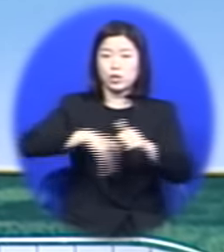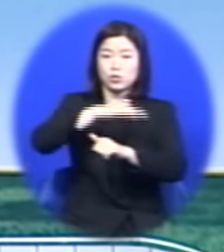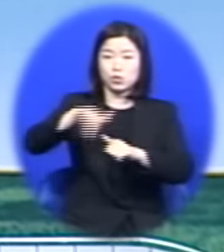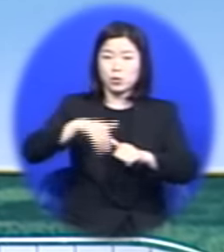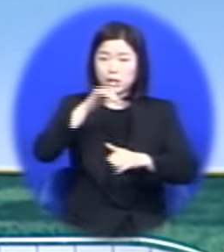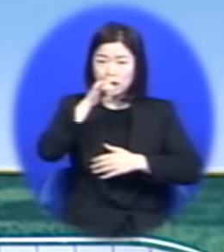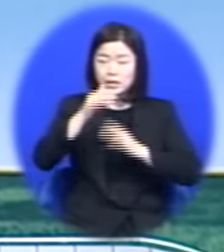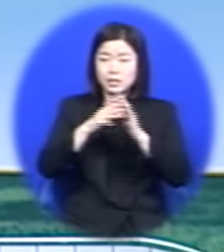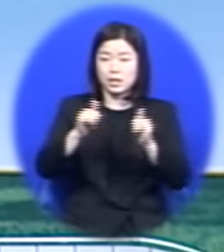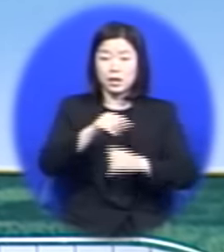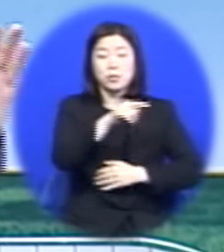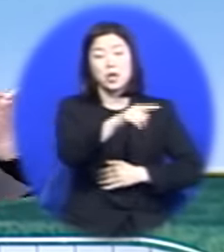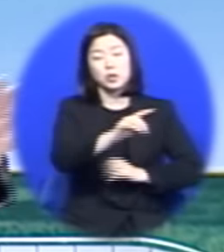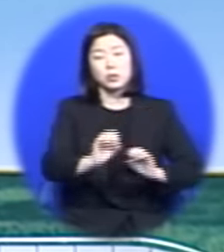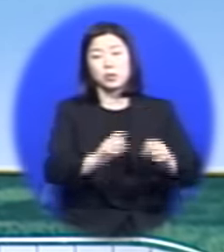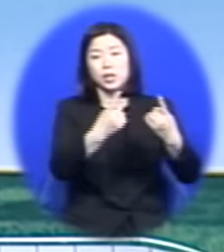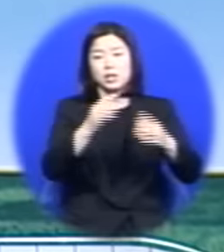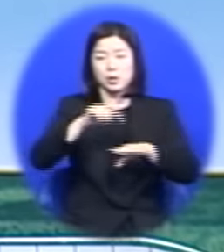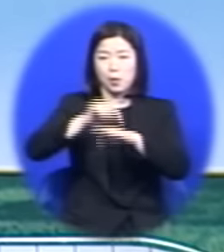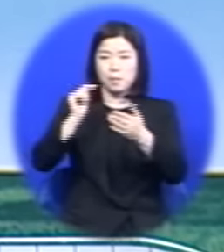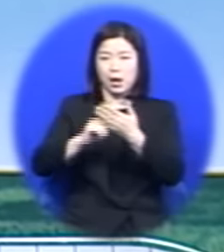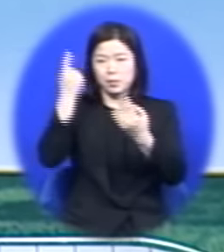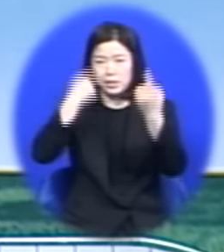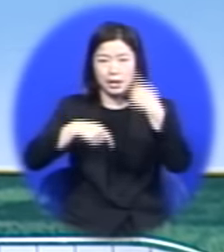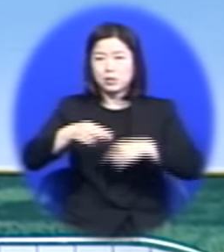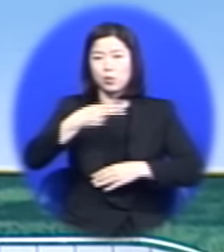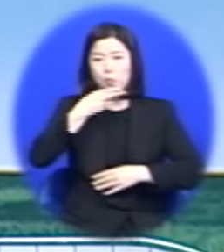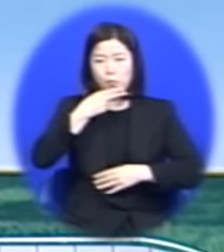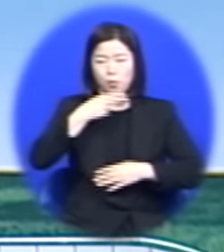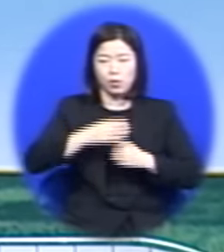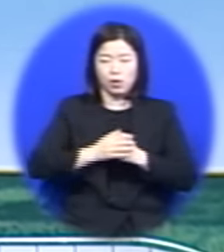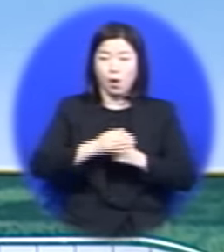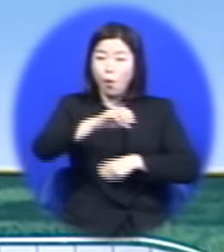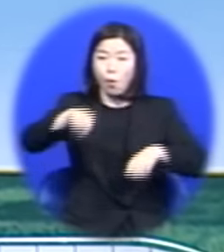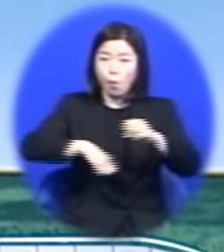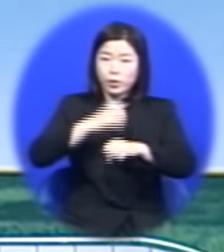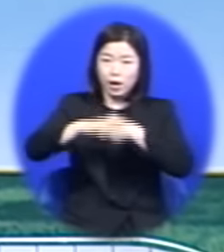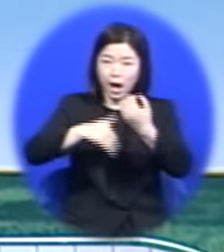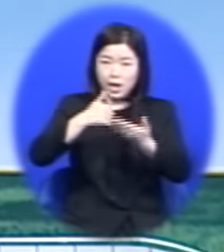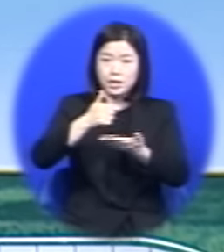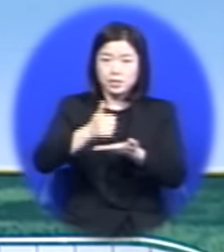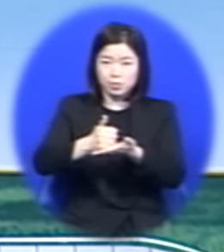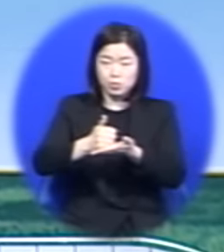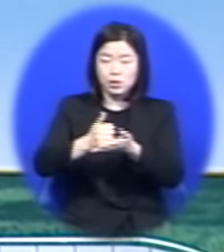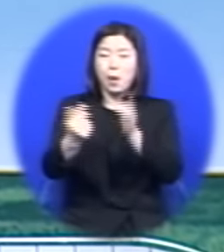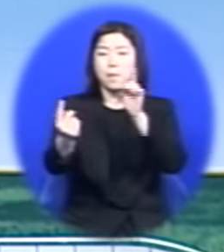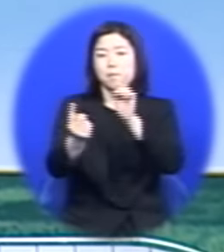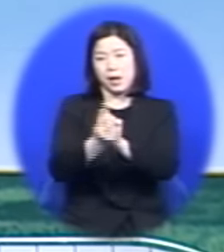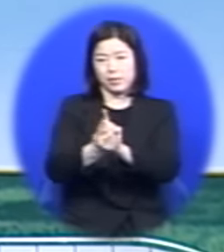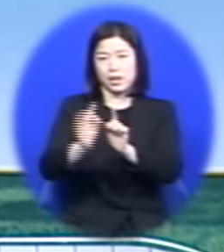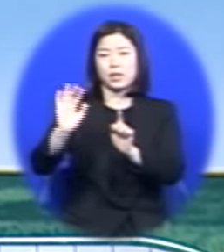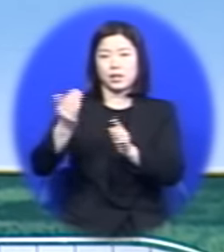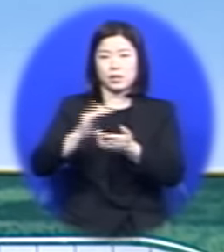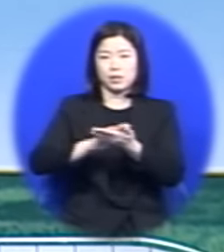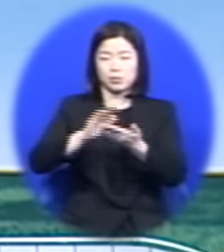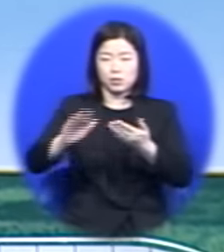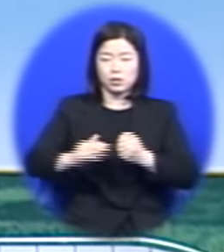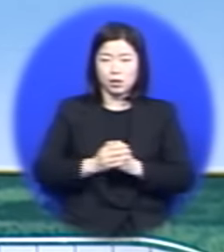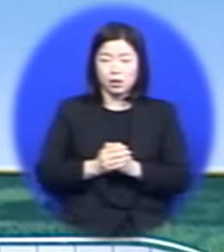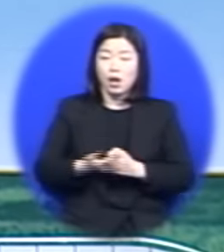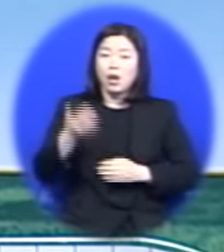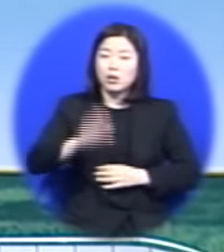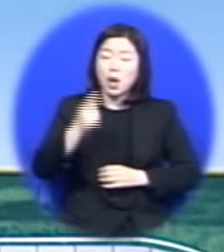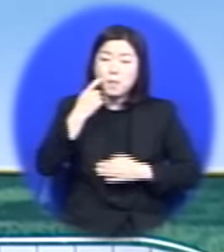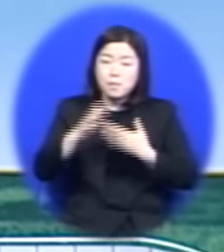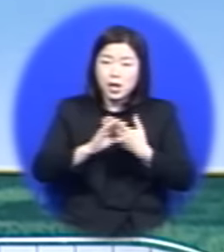사람들이 그로 인해서 마음에 상처받지 않습니다. 오히려 하나님을 만나게 됩니다. 그런데